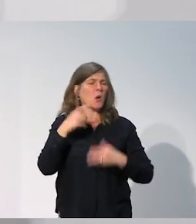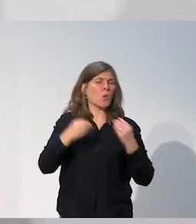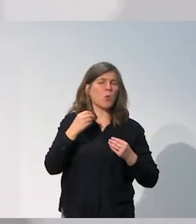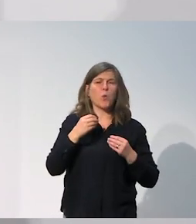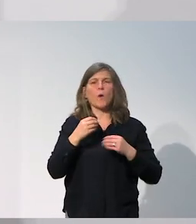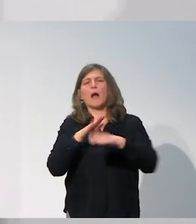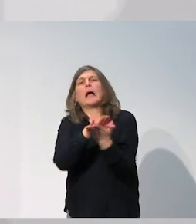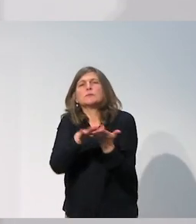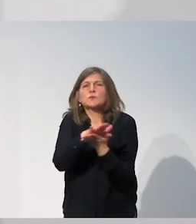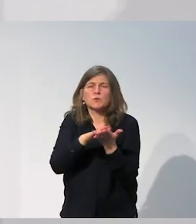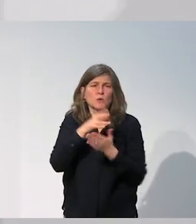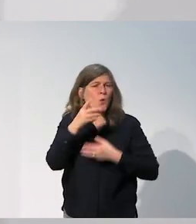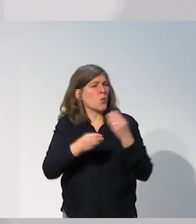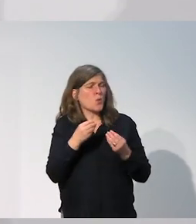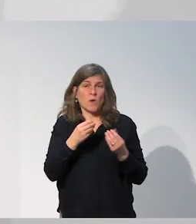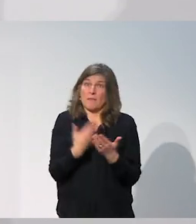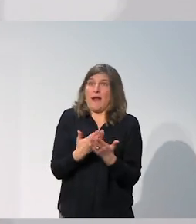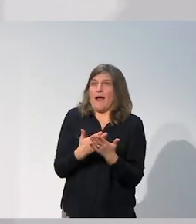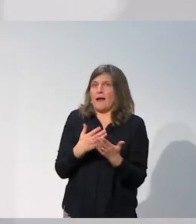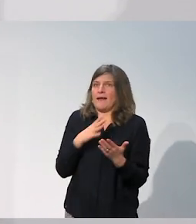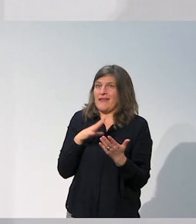et bien entendu, avec une matière pareille,